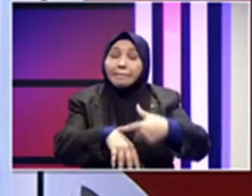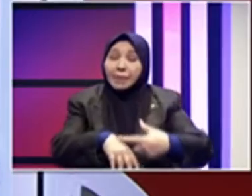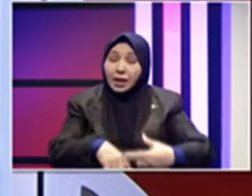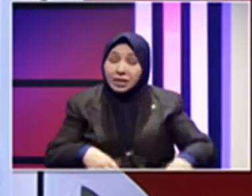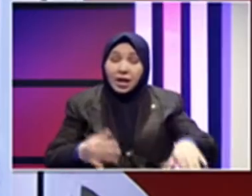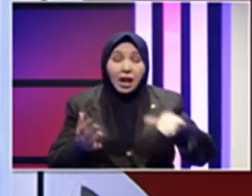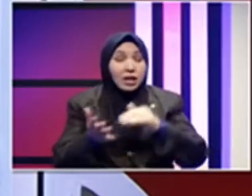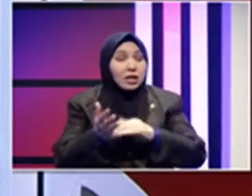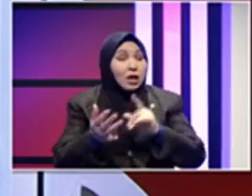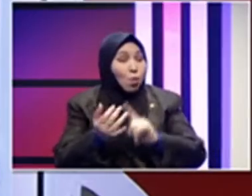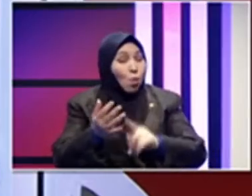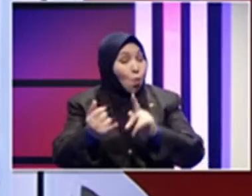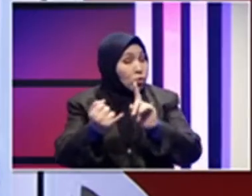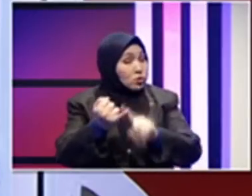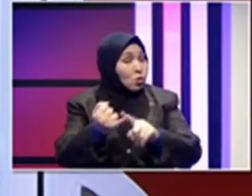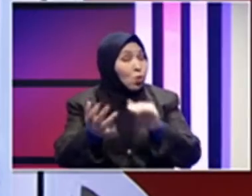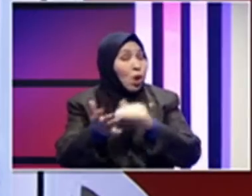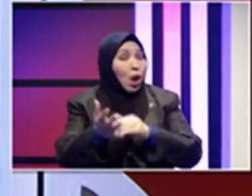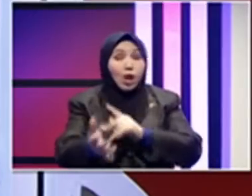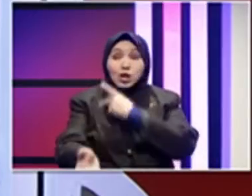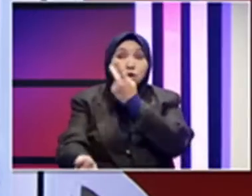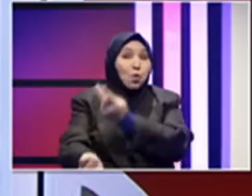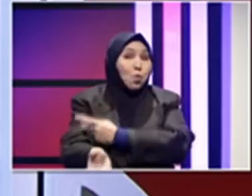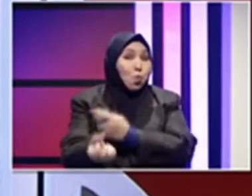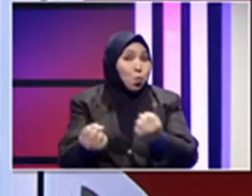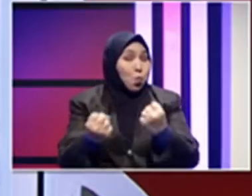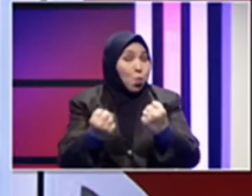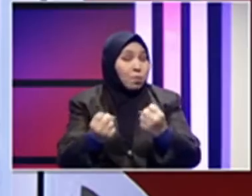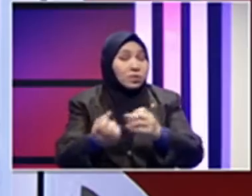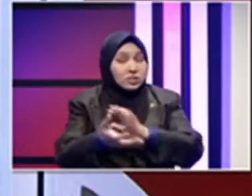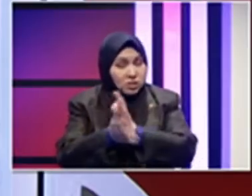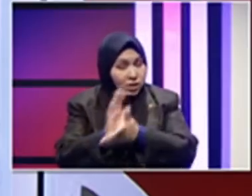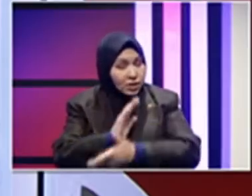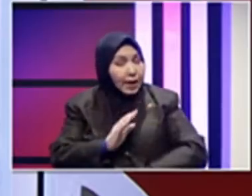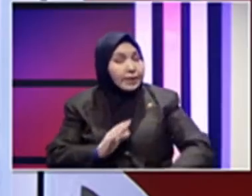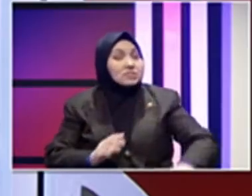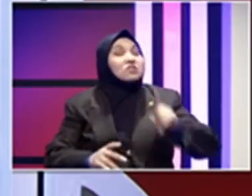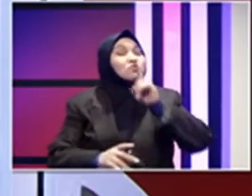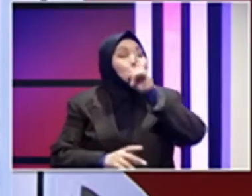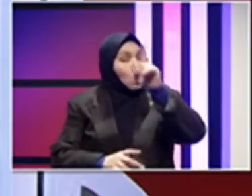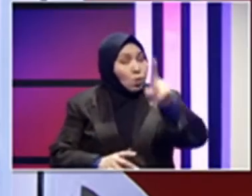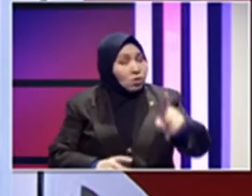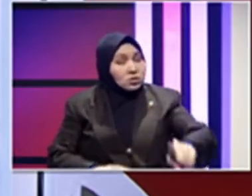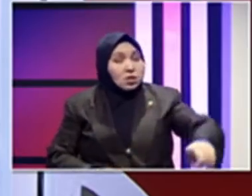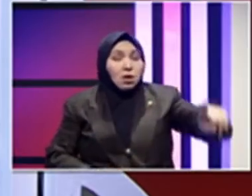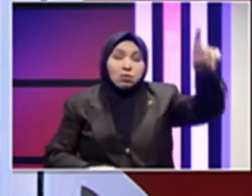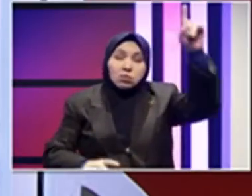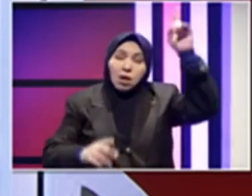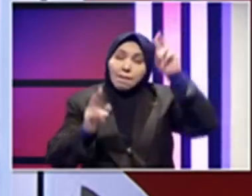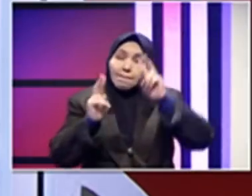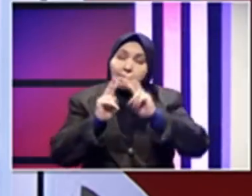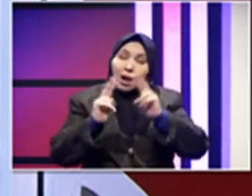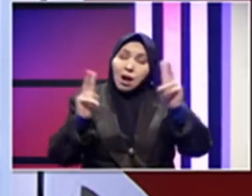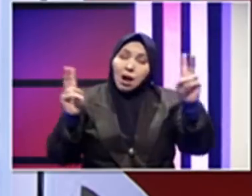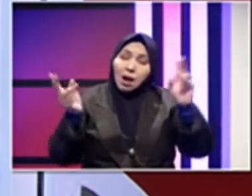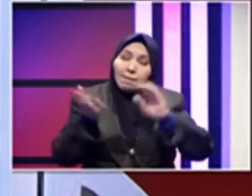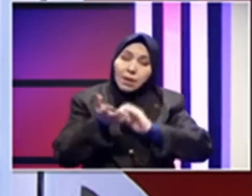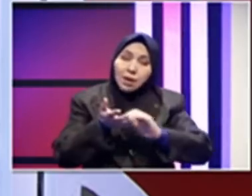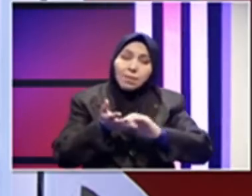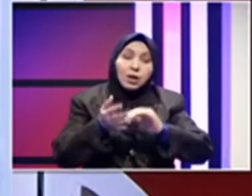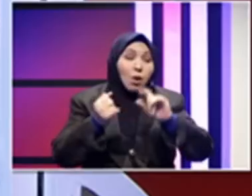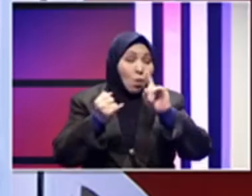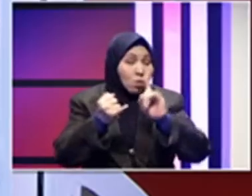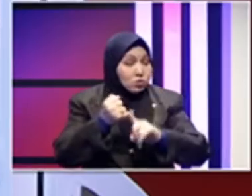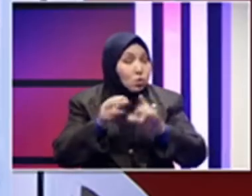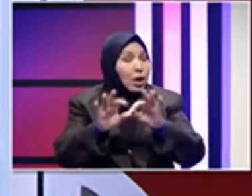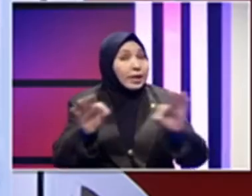hujung itu lagi powerful, Ustaz. Ya. Innahu ghafurun syakur. Masya-Allah. Sesungguhnya dia adalah Maha Pengampun. Tadi kan kita buat kan, di hujung ayat